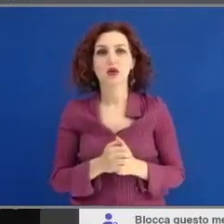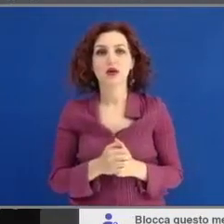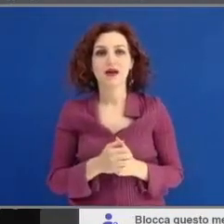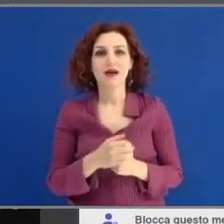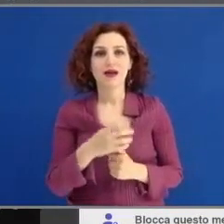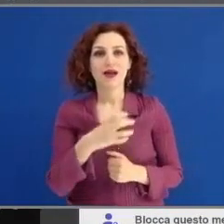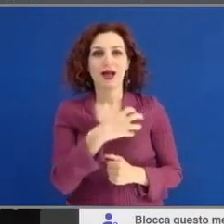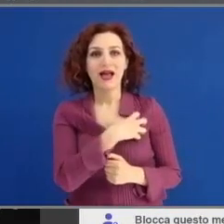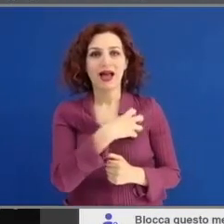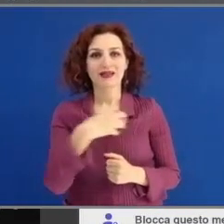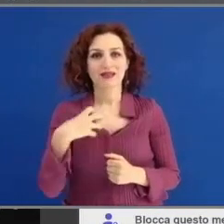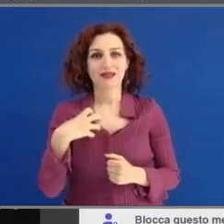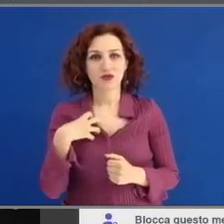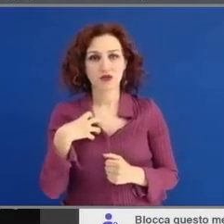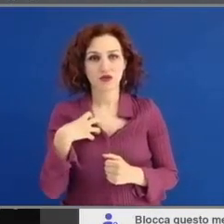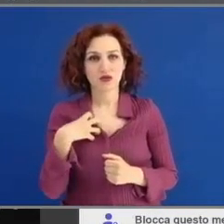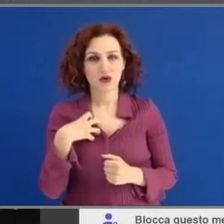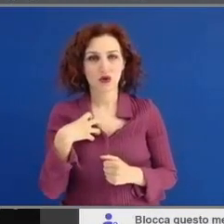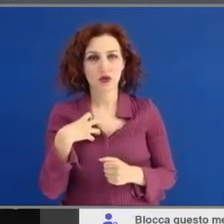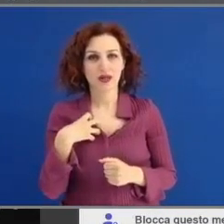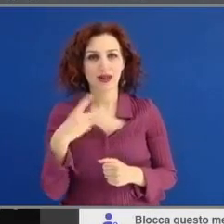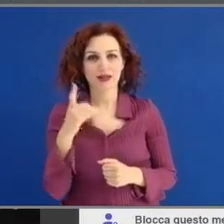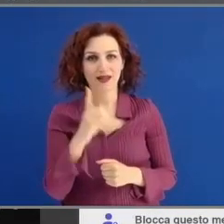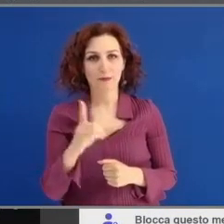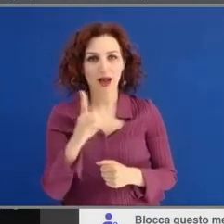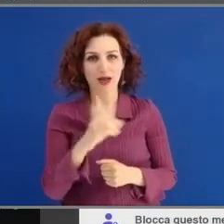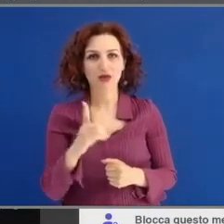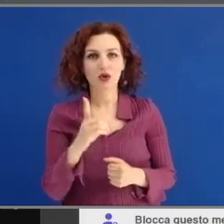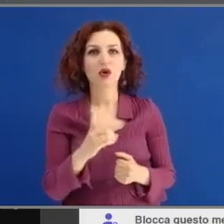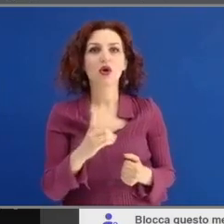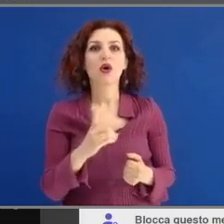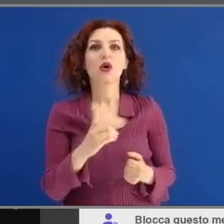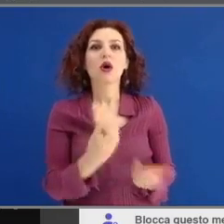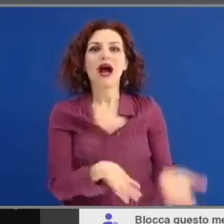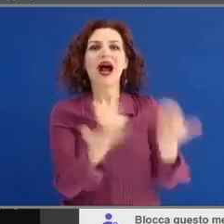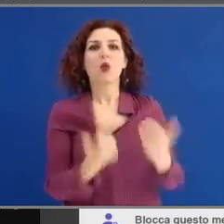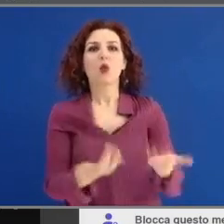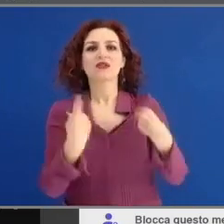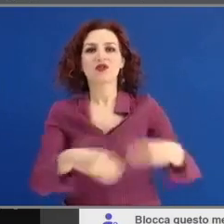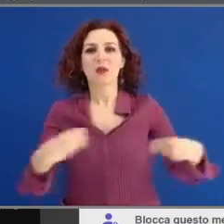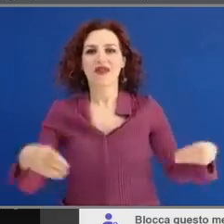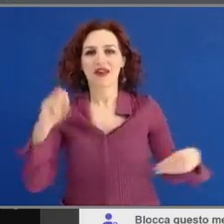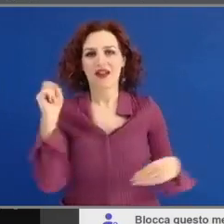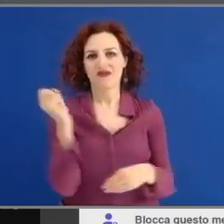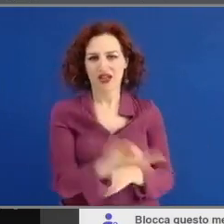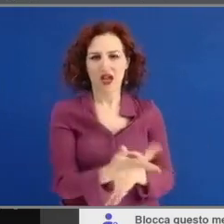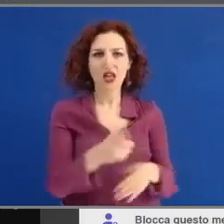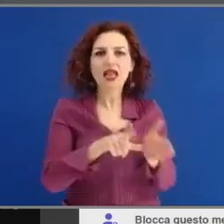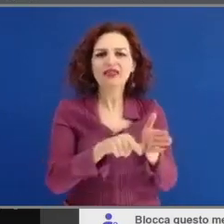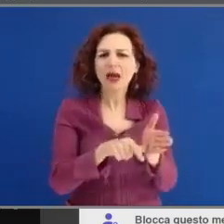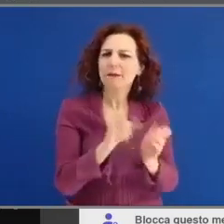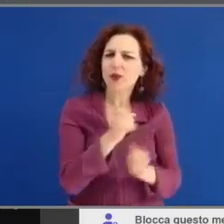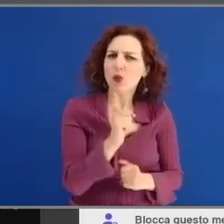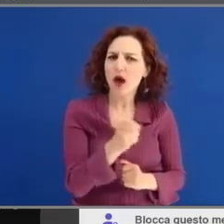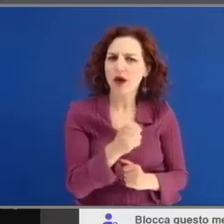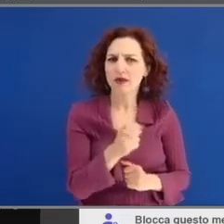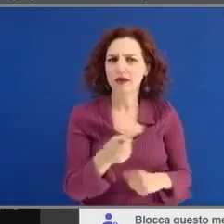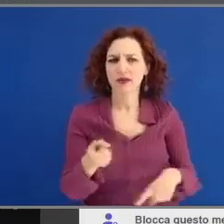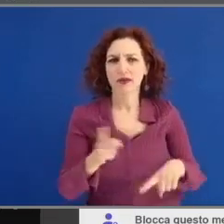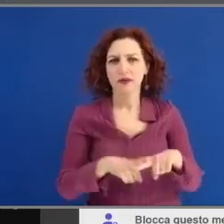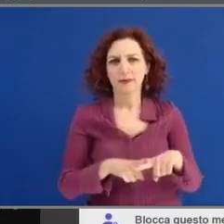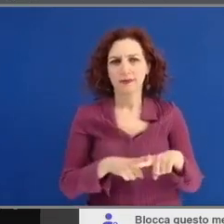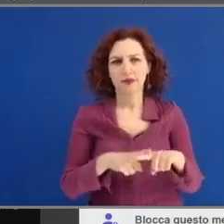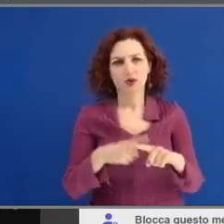parlato di acquisizione veloce dei materiali, volevo sapere quali sono i tempi di queste acquisizioni. Poi, sempre nella prospettiva di